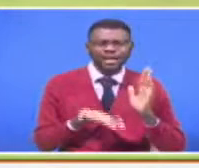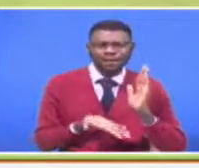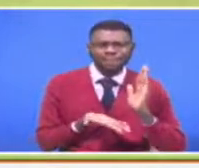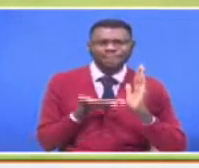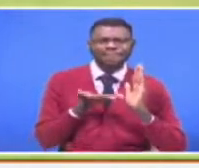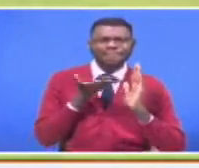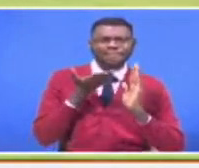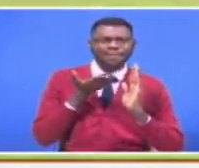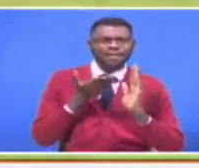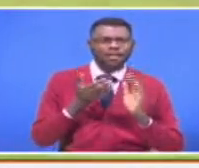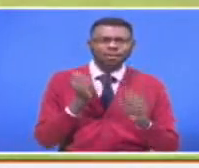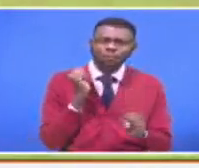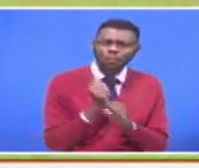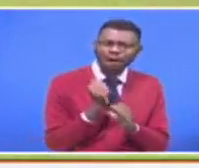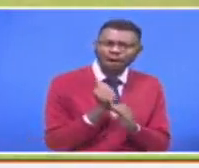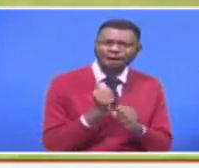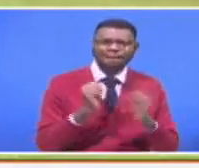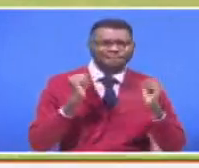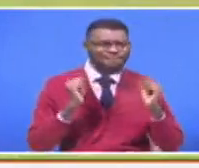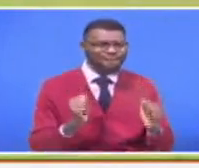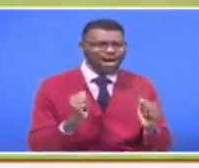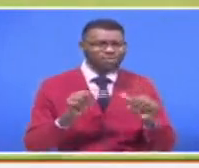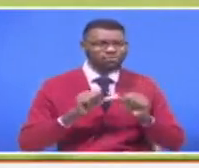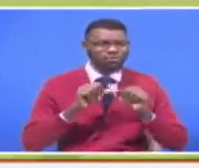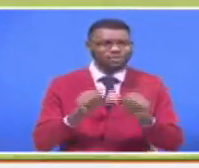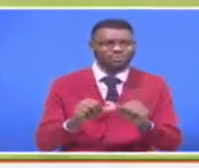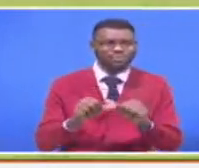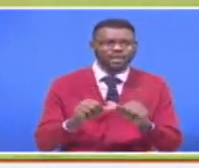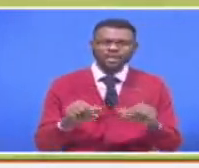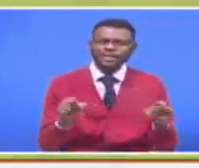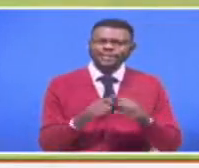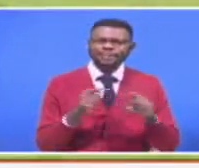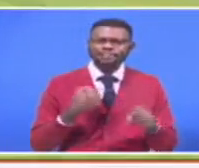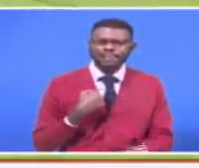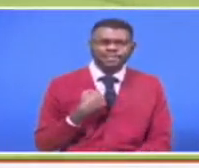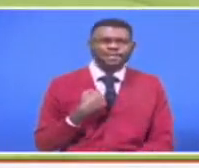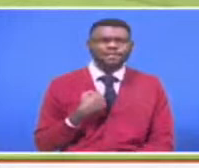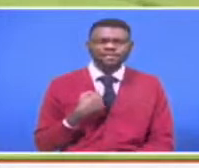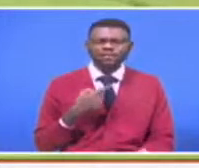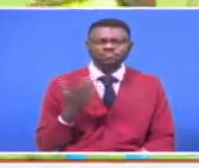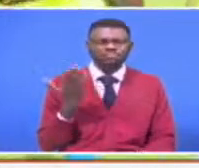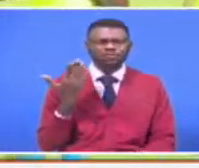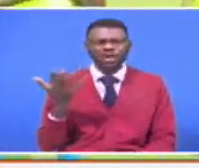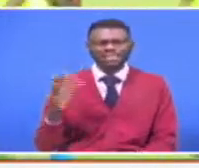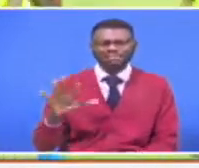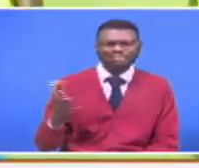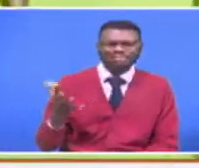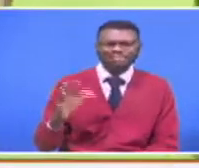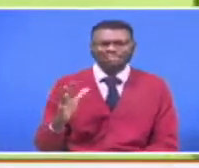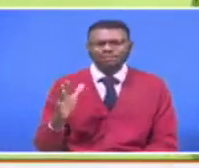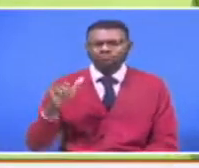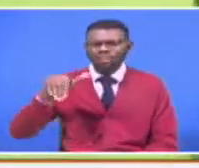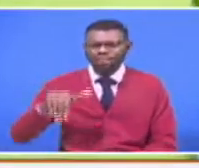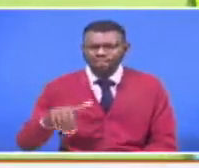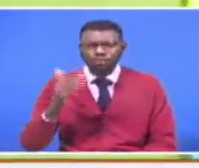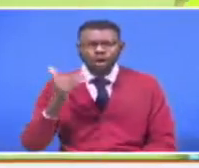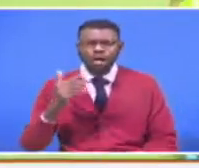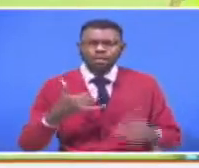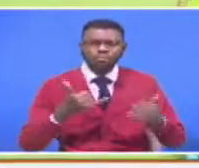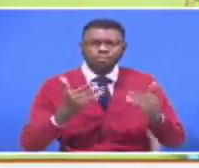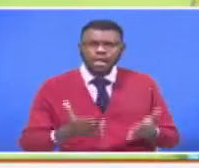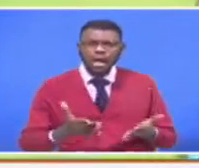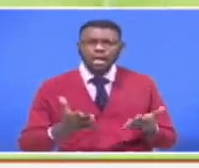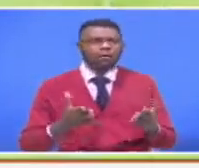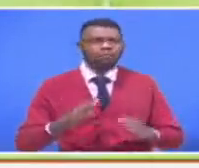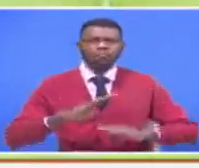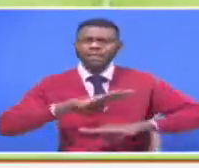prim. Tunawork hard, tunaenda kuwork hard, kitu imenifanya nika underperform kidogo ni lack of enough players, yenye